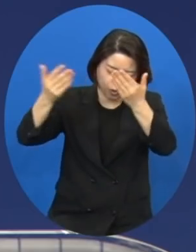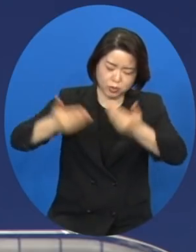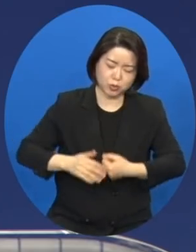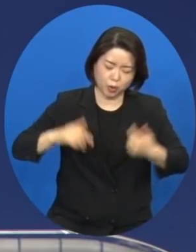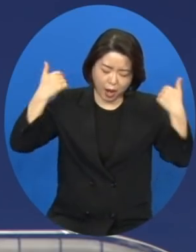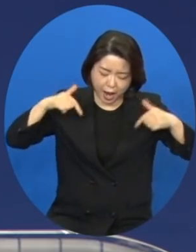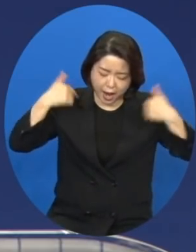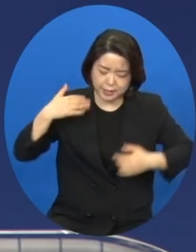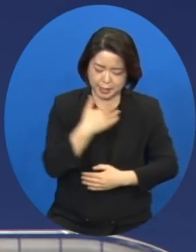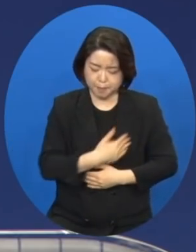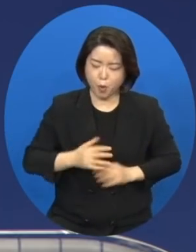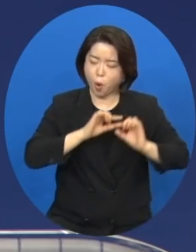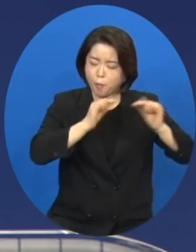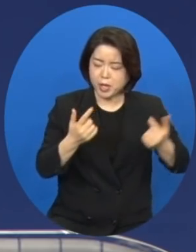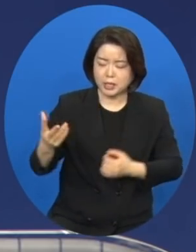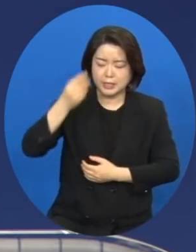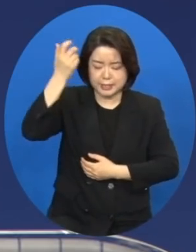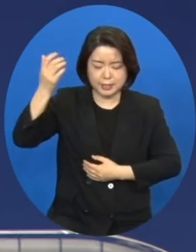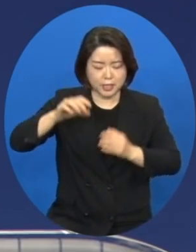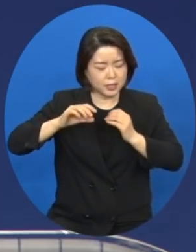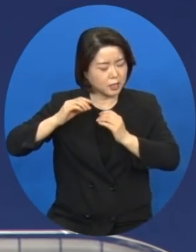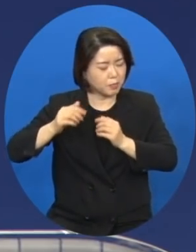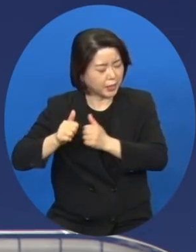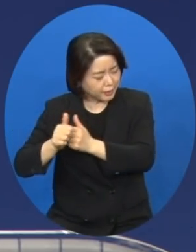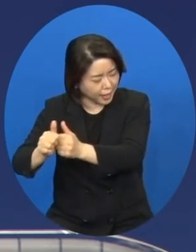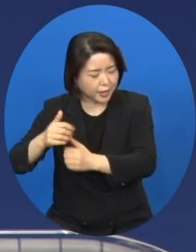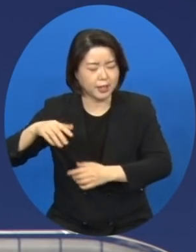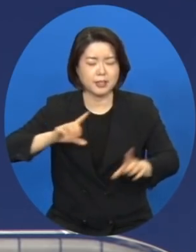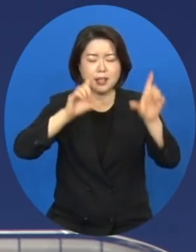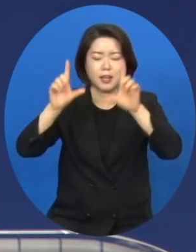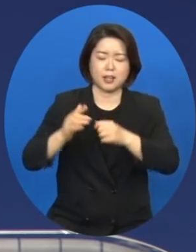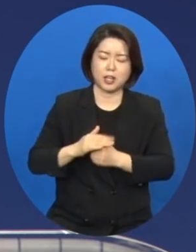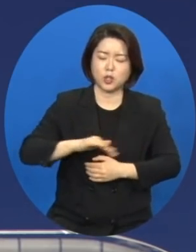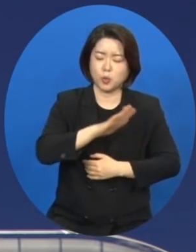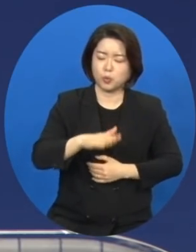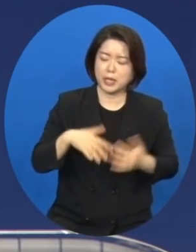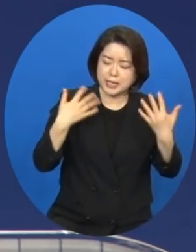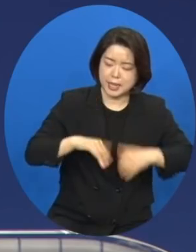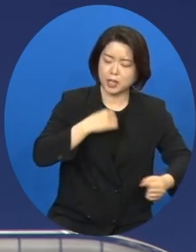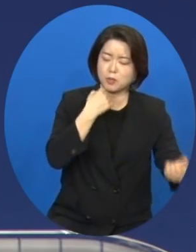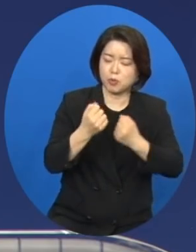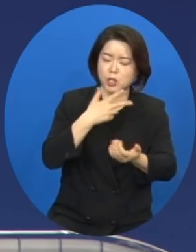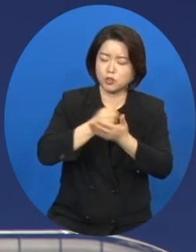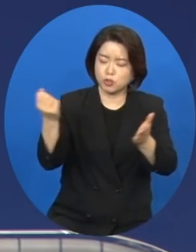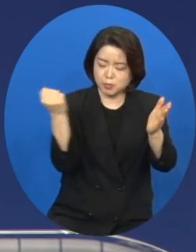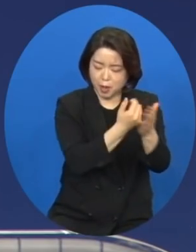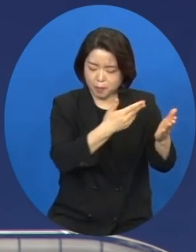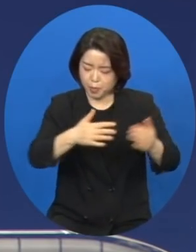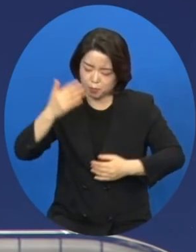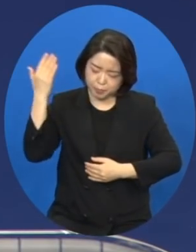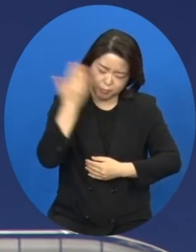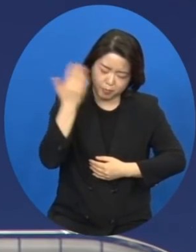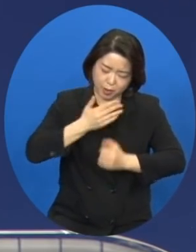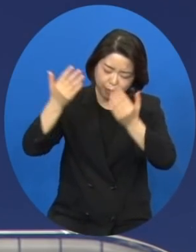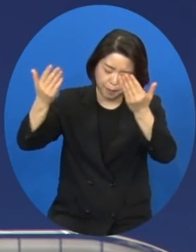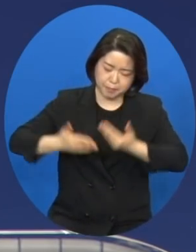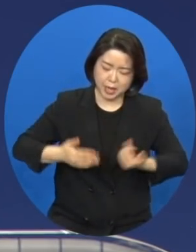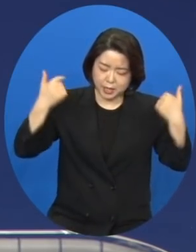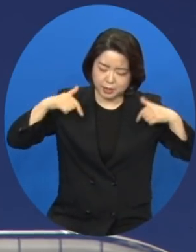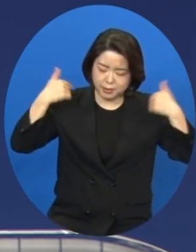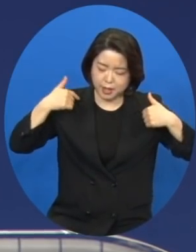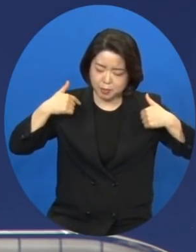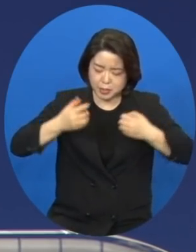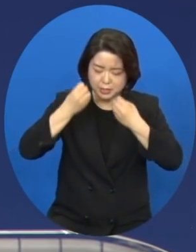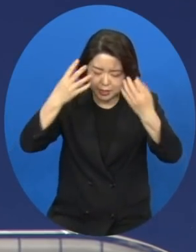날마다 육신이 아니라 성령에 끌려 살아가는 또 아버지 우리 연약함에도 불구하고 주의 보혈로 씻음을 받고 날마다 세워질 수